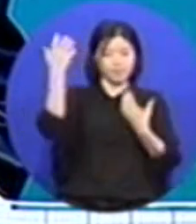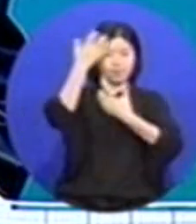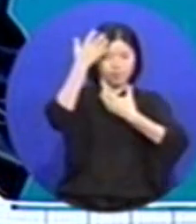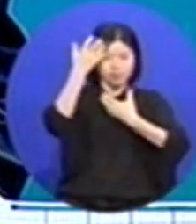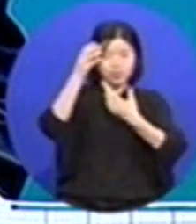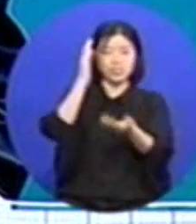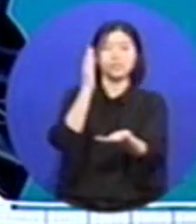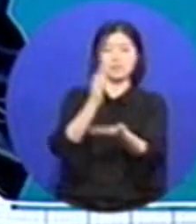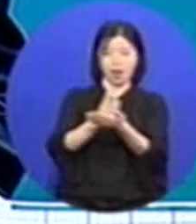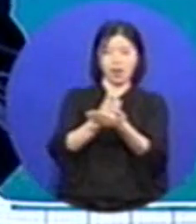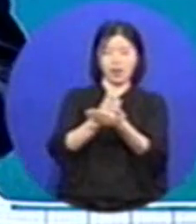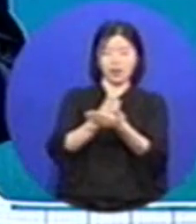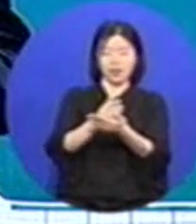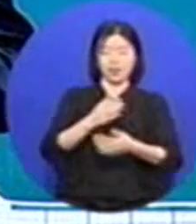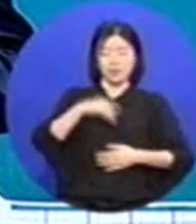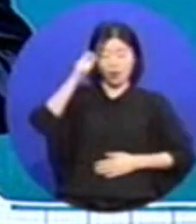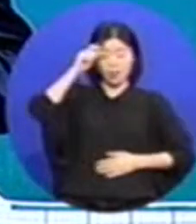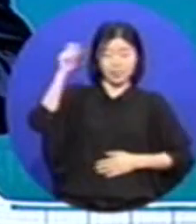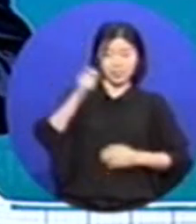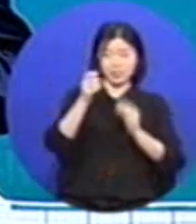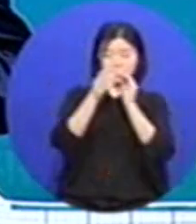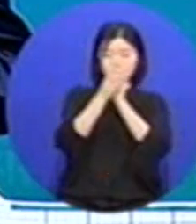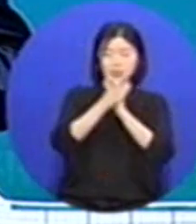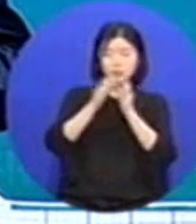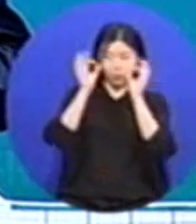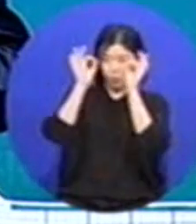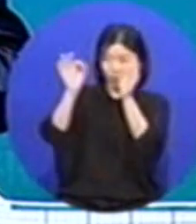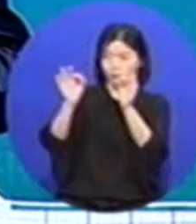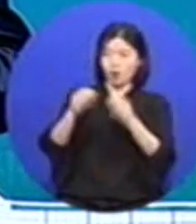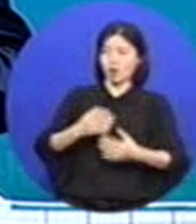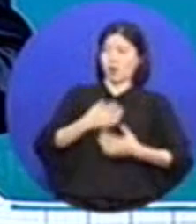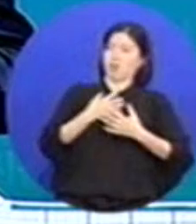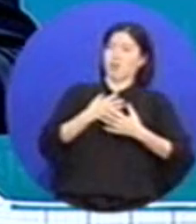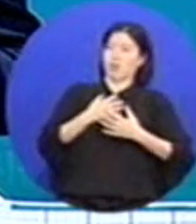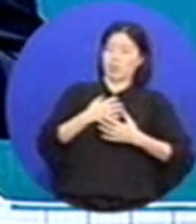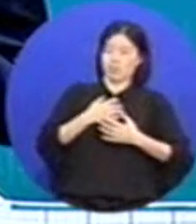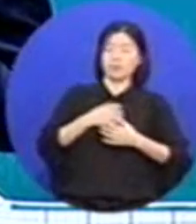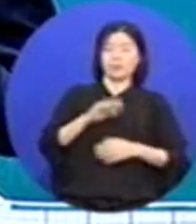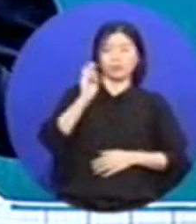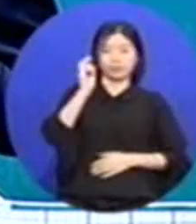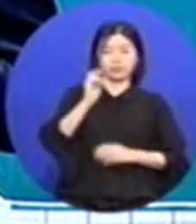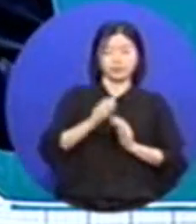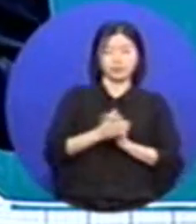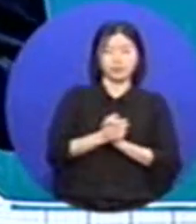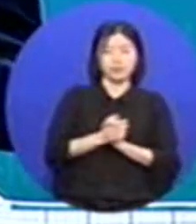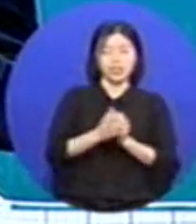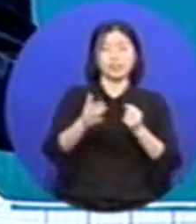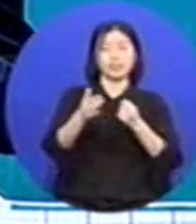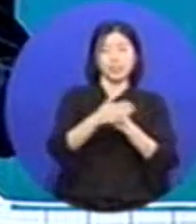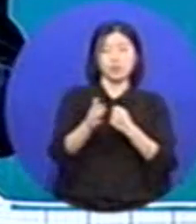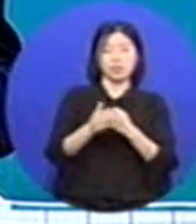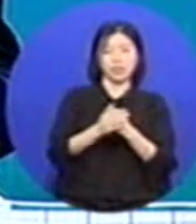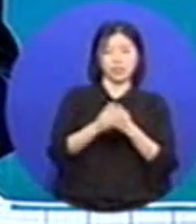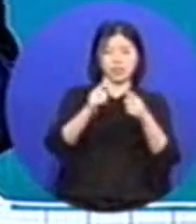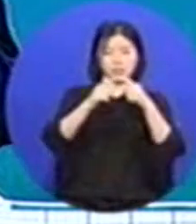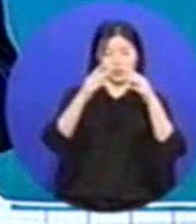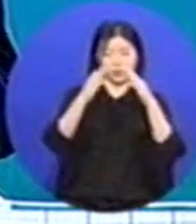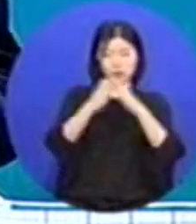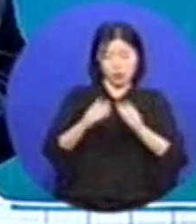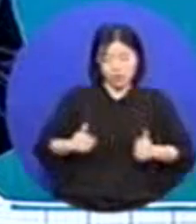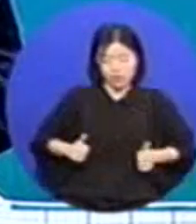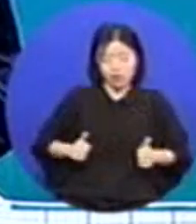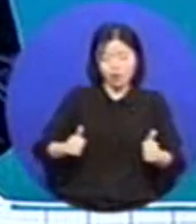마 새벽기도 가는 거 보고 겁이 난다는 거죠 부친 남편이 자 그러니 교회 열심히